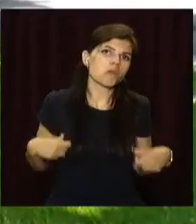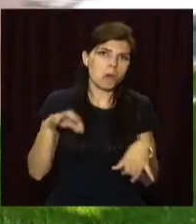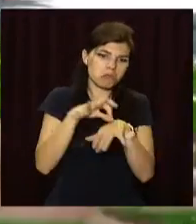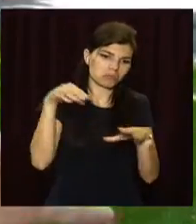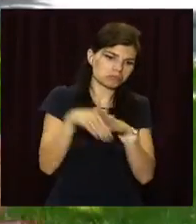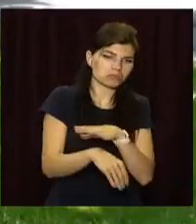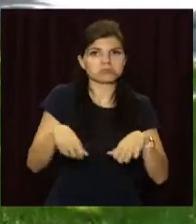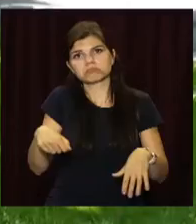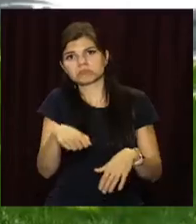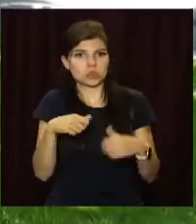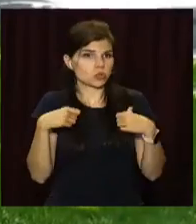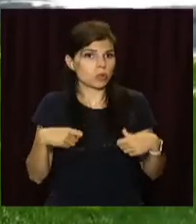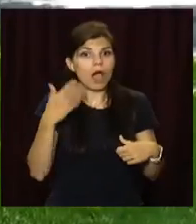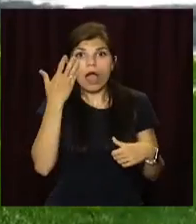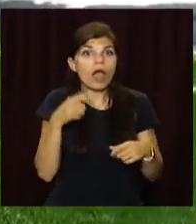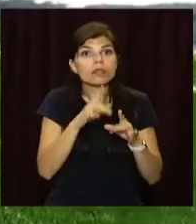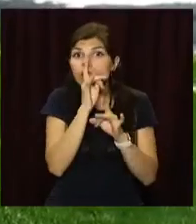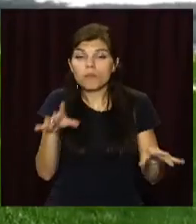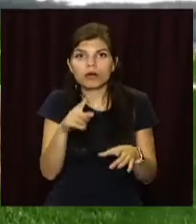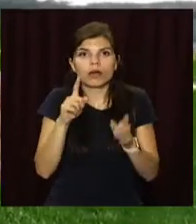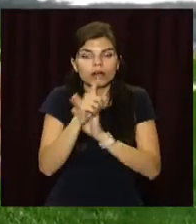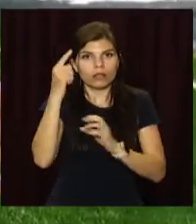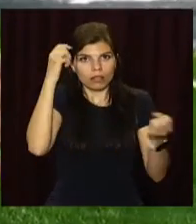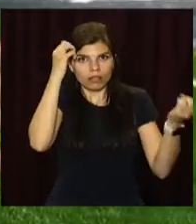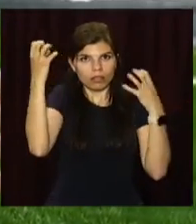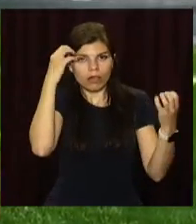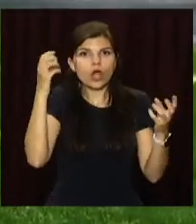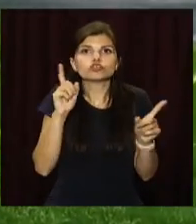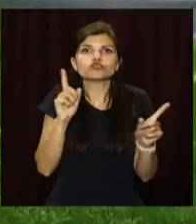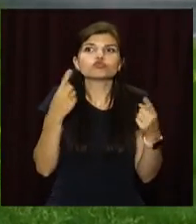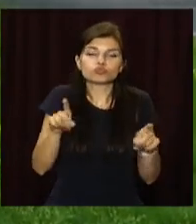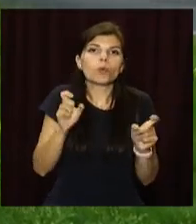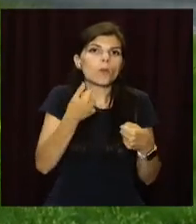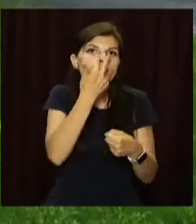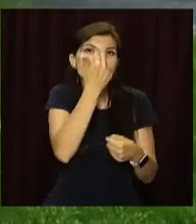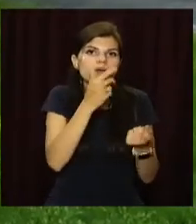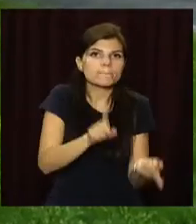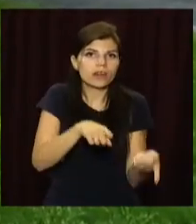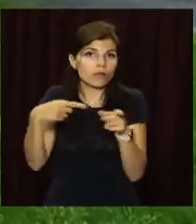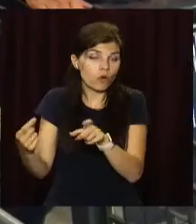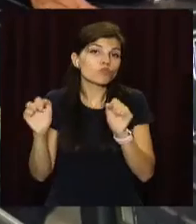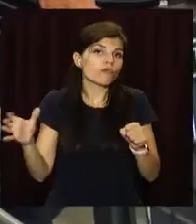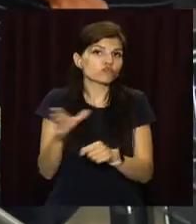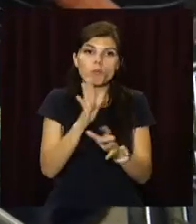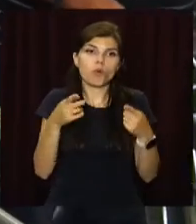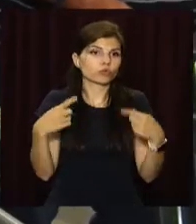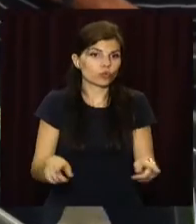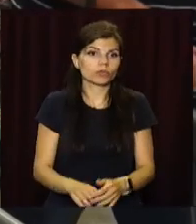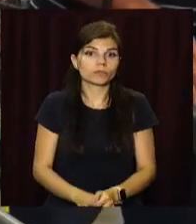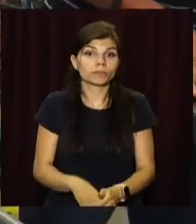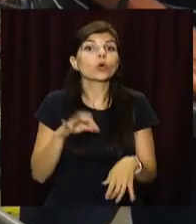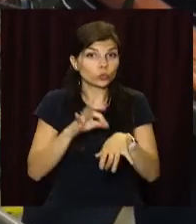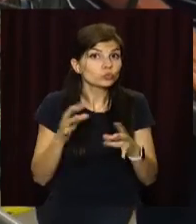просто береш і робиш. А коли їх не буде, ти вже будеш себе перестраювати к чому-то. І буде все по-другому. Рання вам